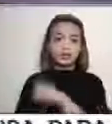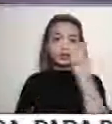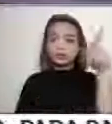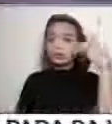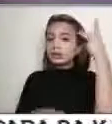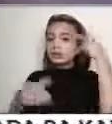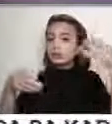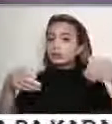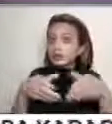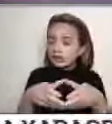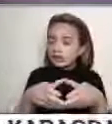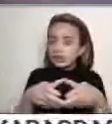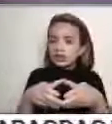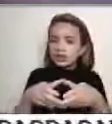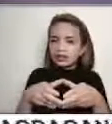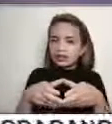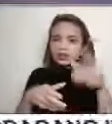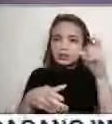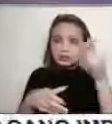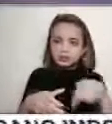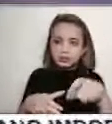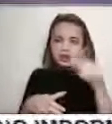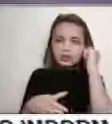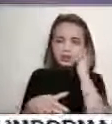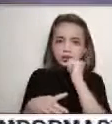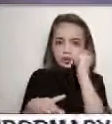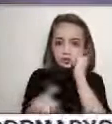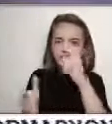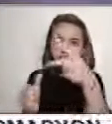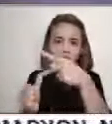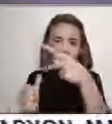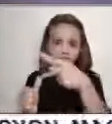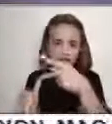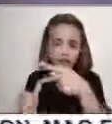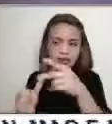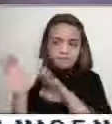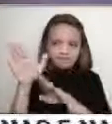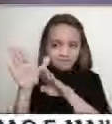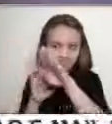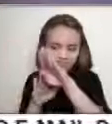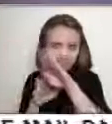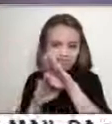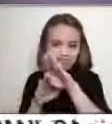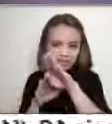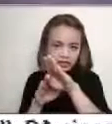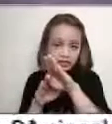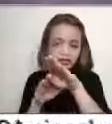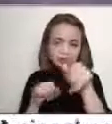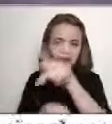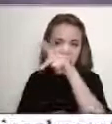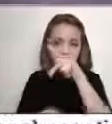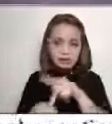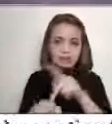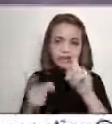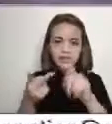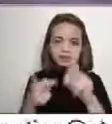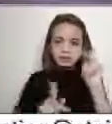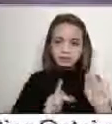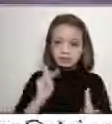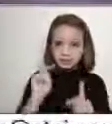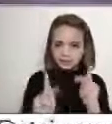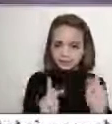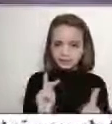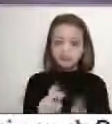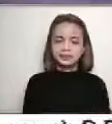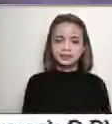Para maiwasan ang kumpulan, maagang binuksan sa publiko ang Dolomite Beach sa Manila Bay ngayong araw. Layon din ito na